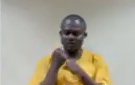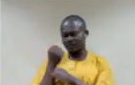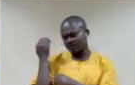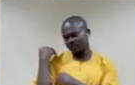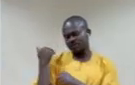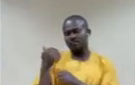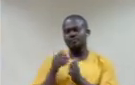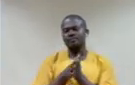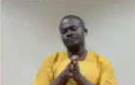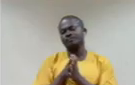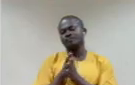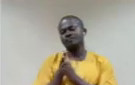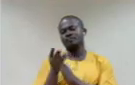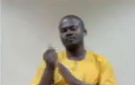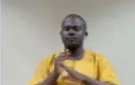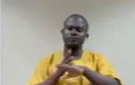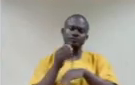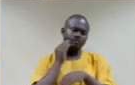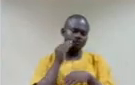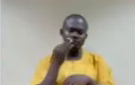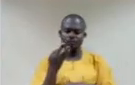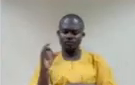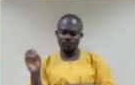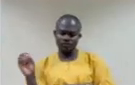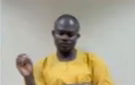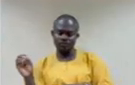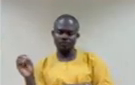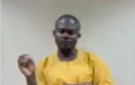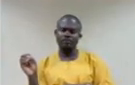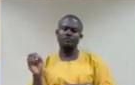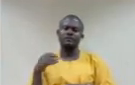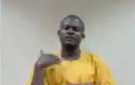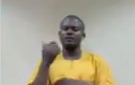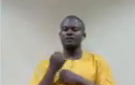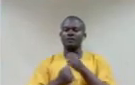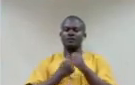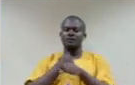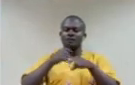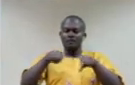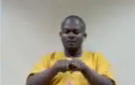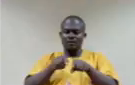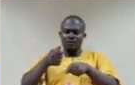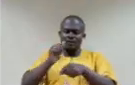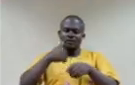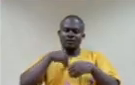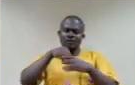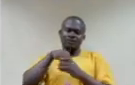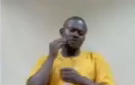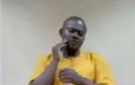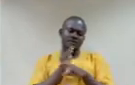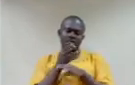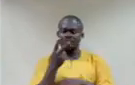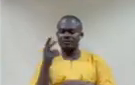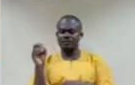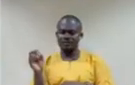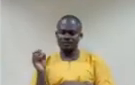twashoyemo amafaranga arenga miliyoni 300 noneho uyu mwaka naho dufitemo miliyoni zirenga